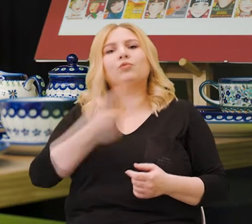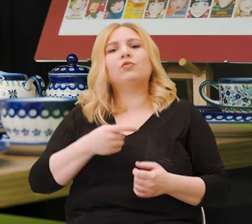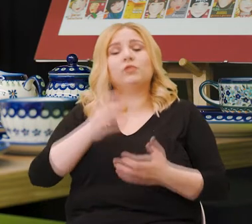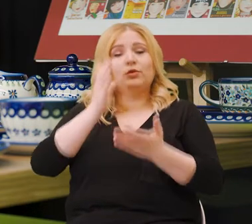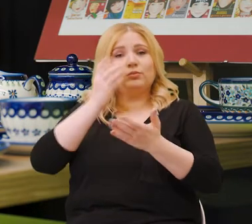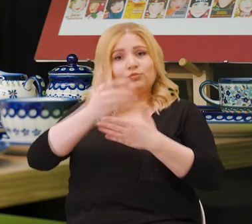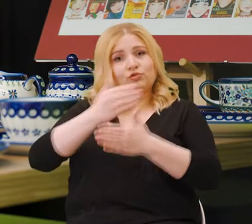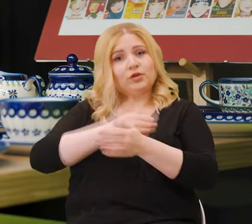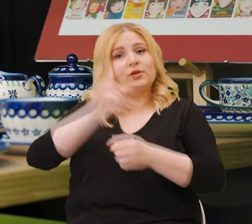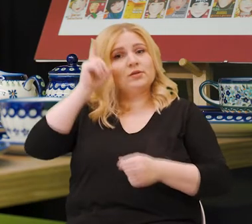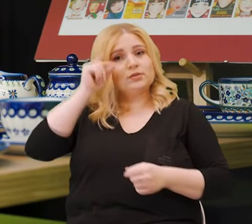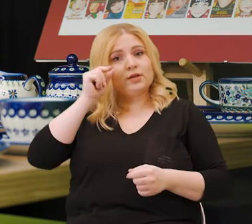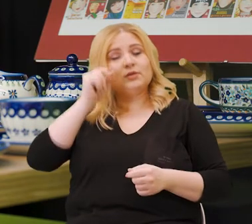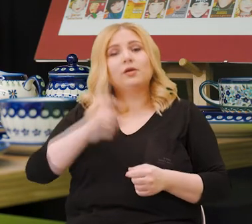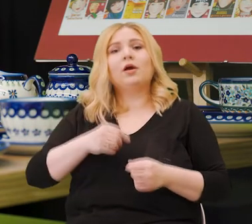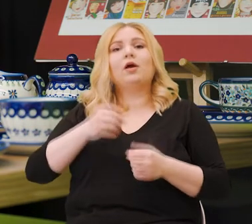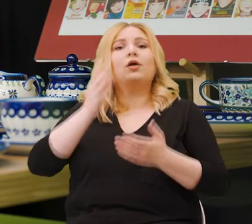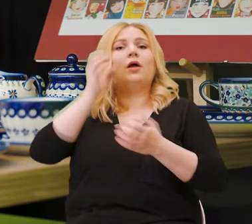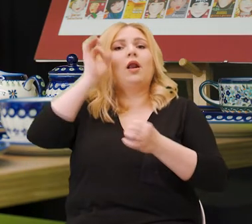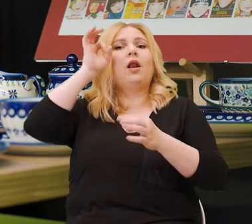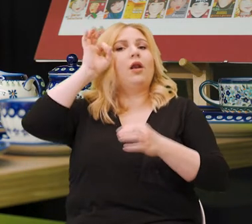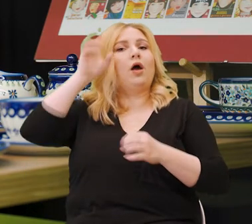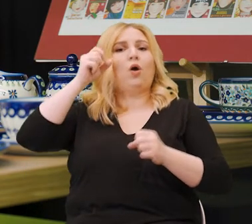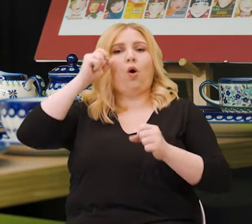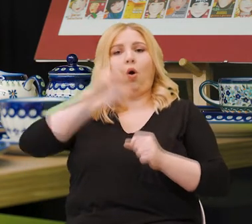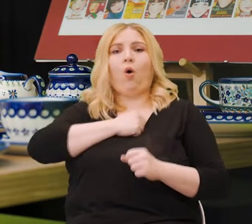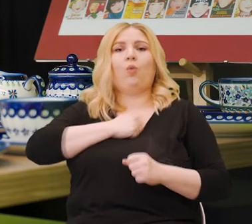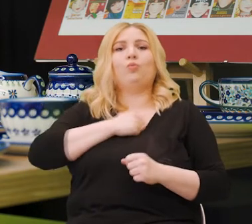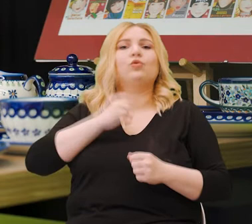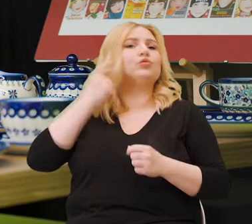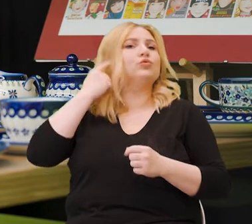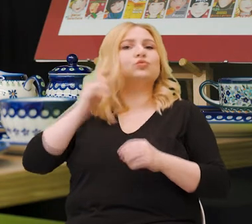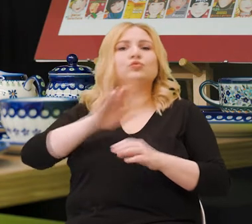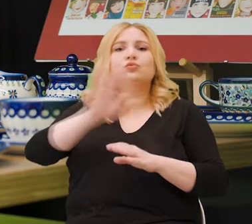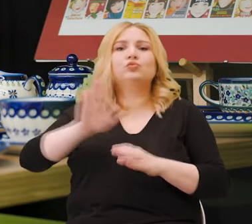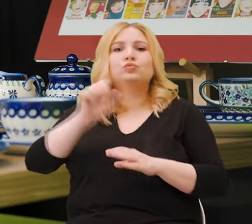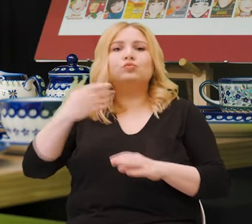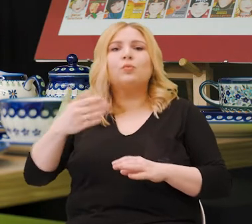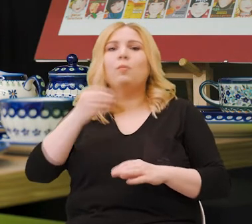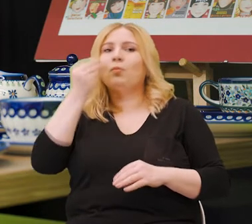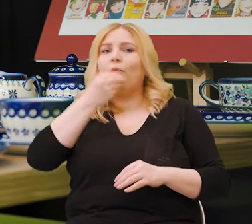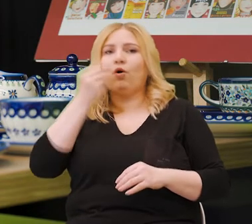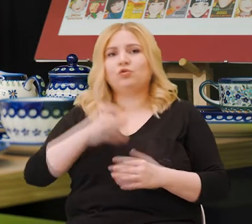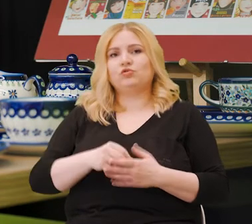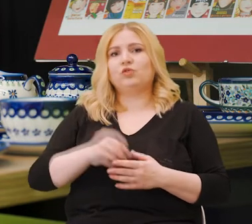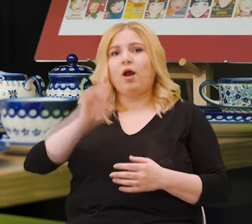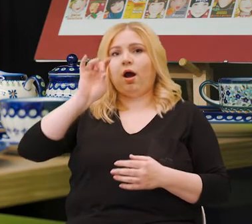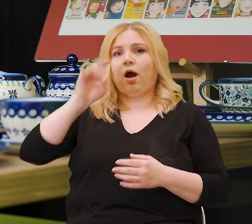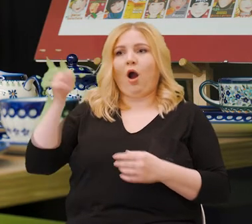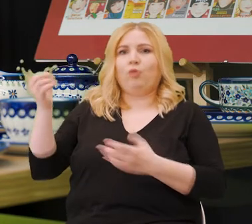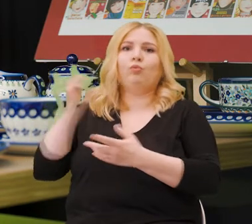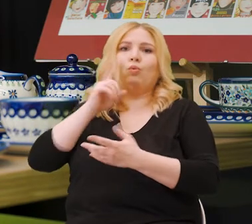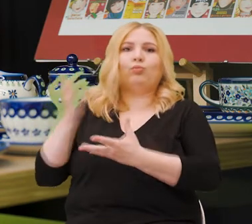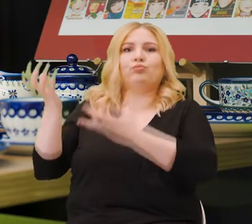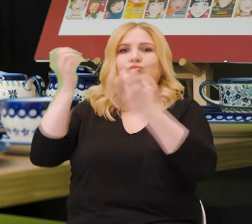za Poznaniem, to obudził ją dopiero szum morza. A Grzesiek już miał kupionego szampana i rybę ze smażalni